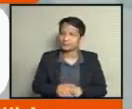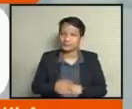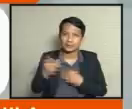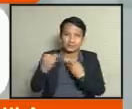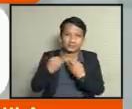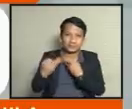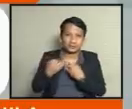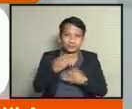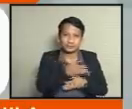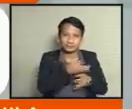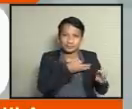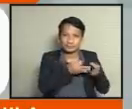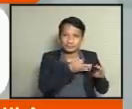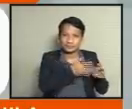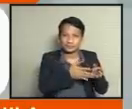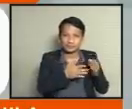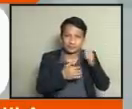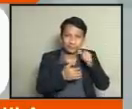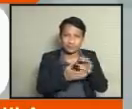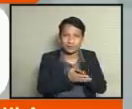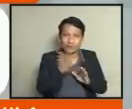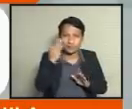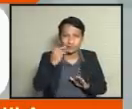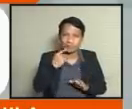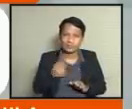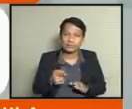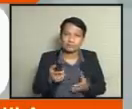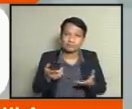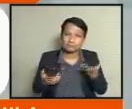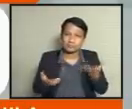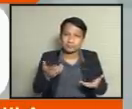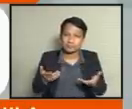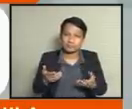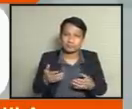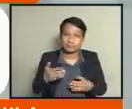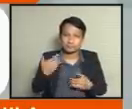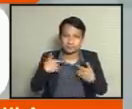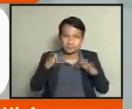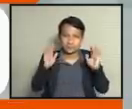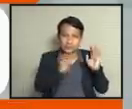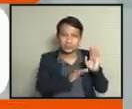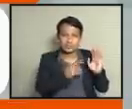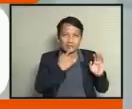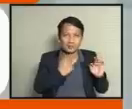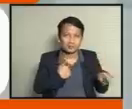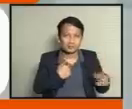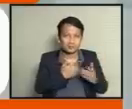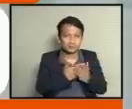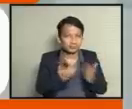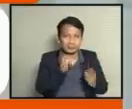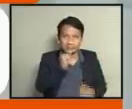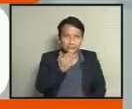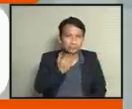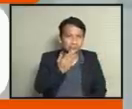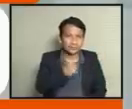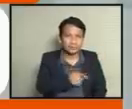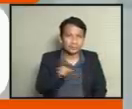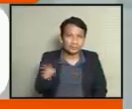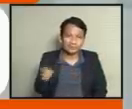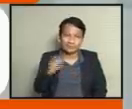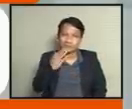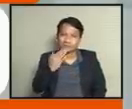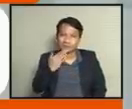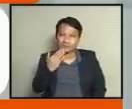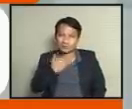mapaintindi ko kay Mrs. kung anong dahilan, bakit ka ng lamig. Maaari siguro dahil si Mrs. hindi sweet, ito yung isa sweet.